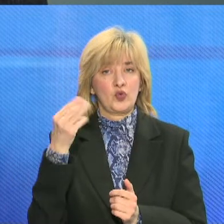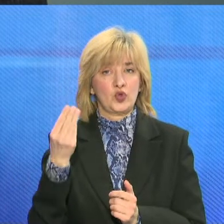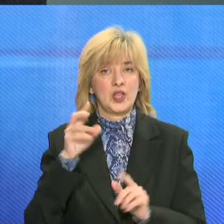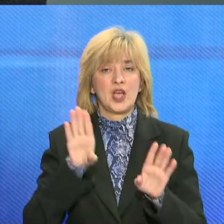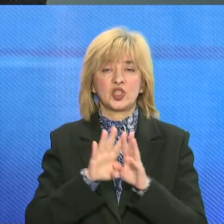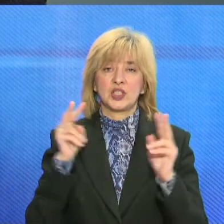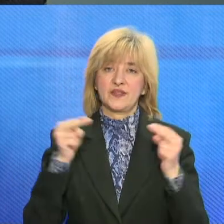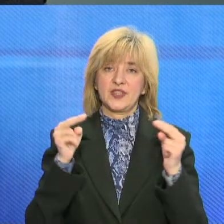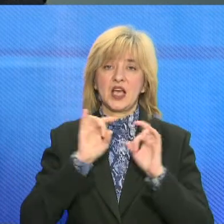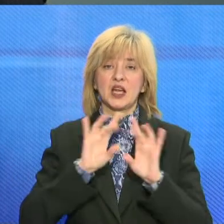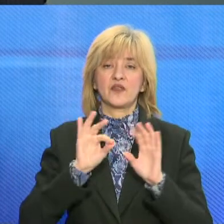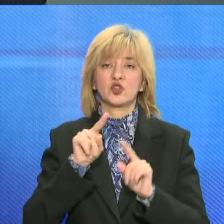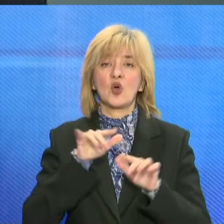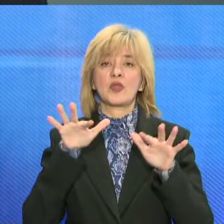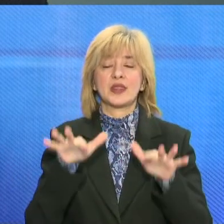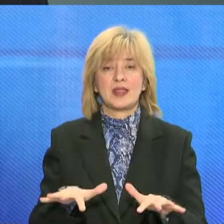территории форта